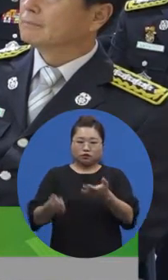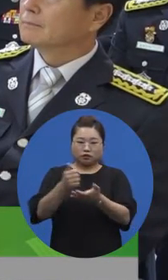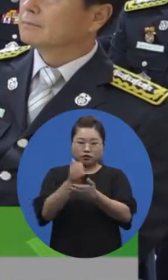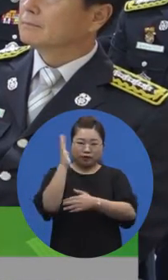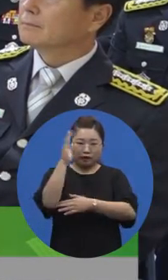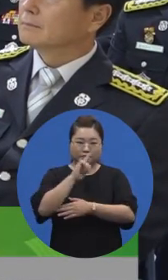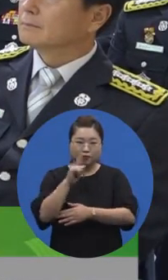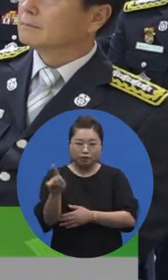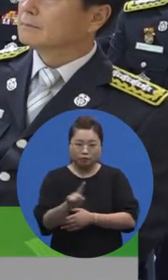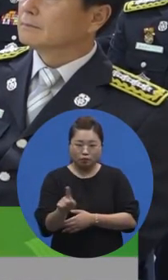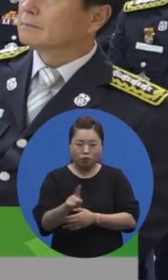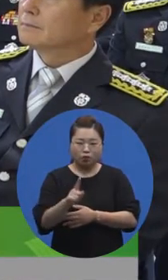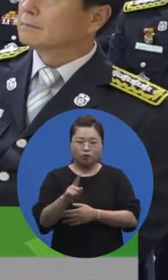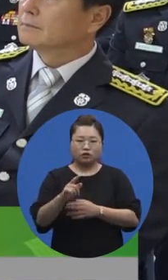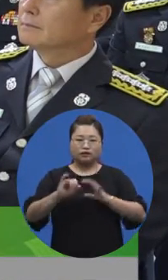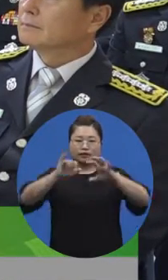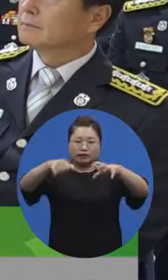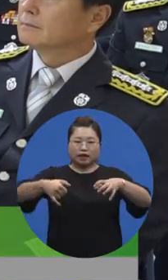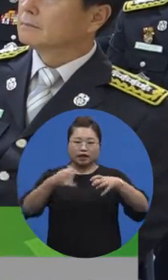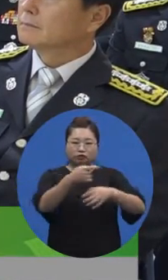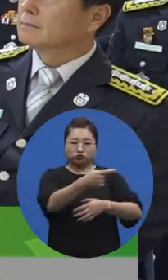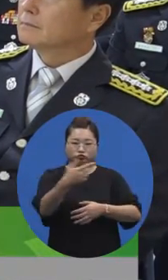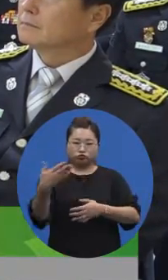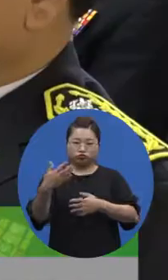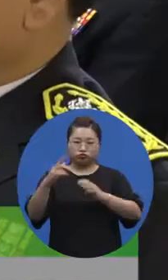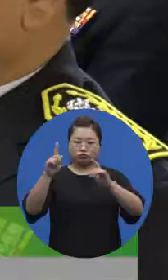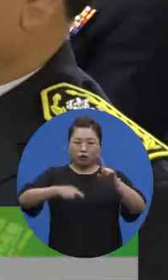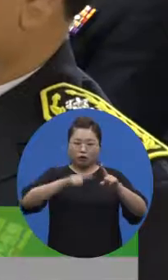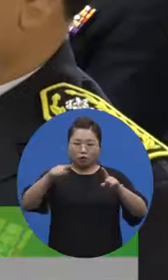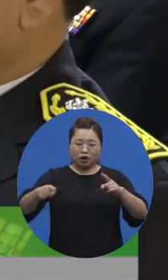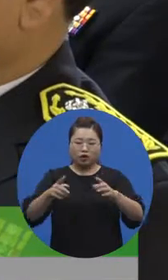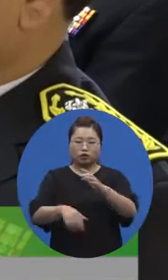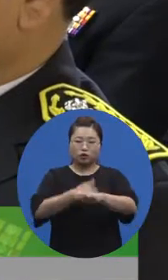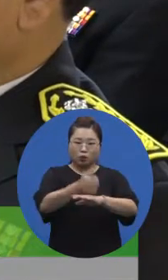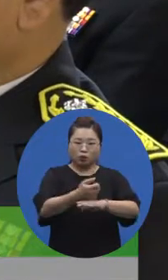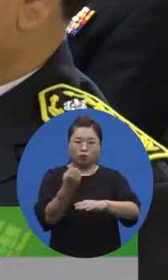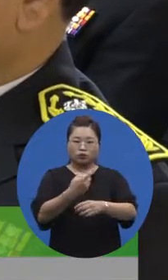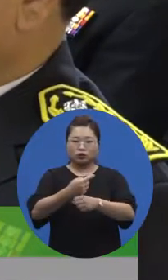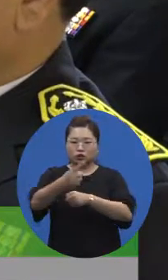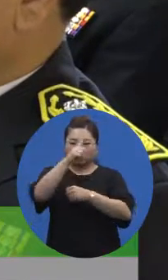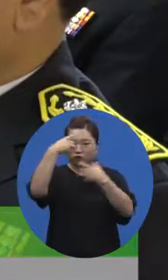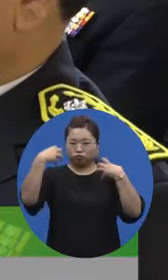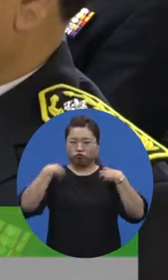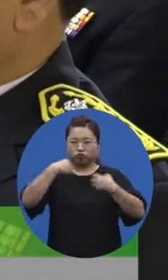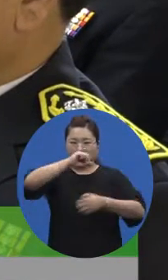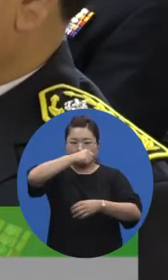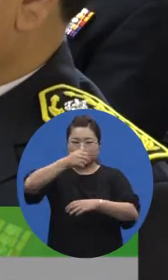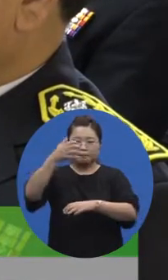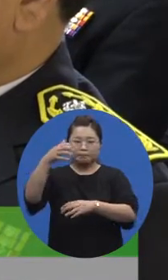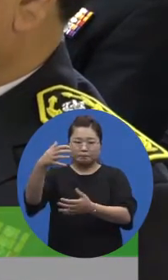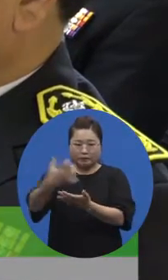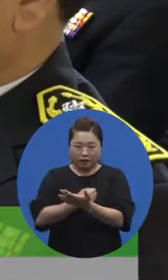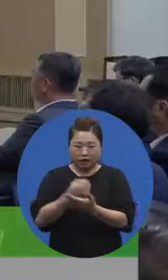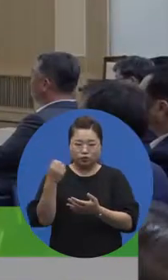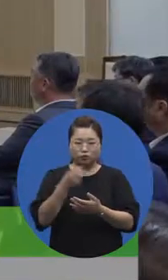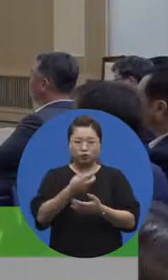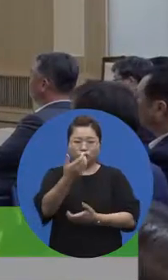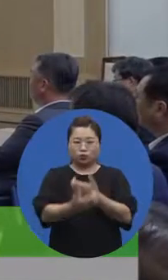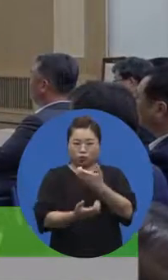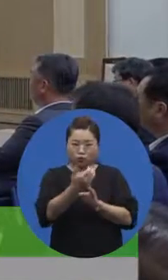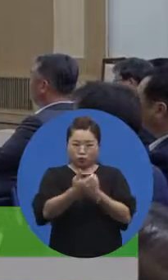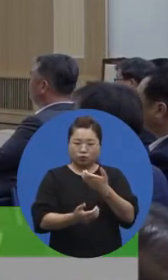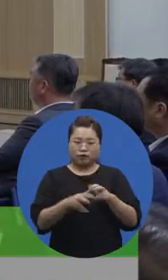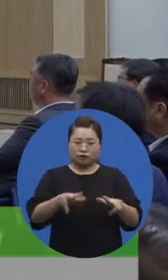부지사는 취임사를 통해 충주세계소방관 경기대회 성공적 개최와 내년도 정부예산 확보, 중부고속도로 확장